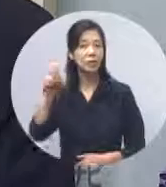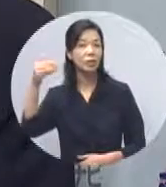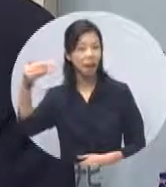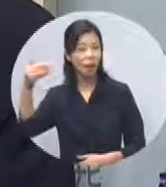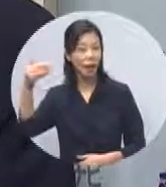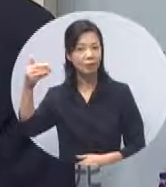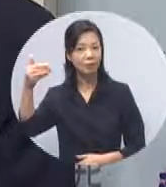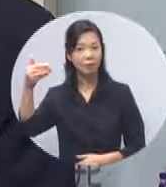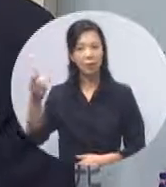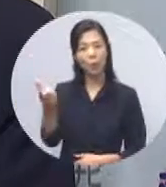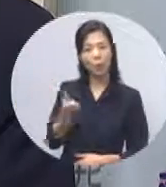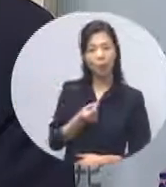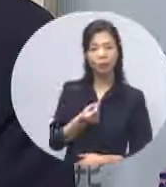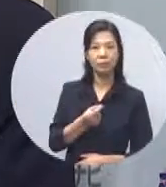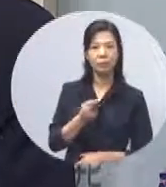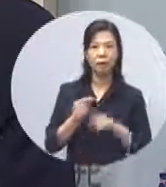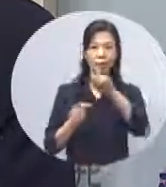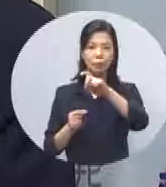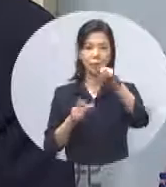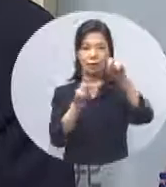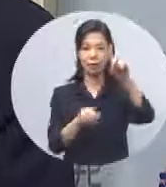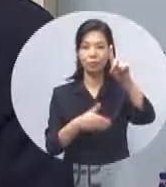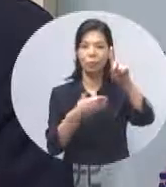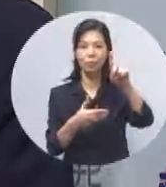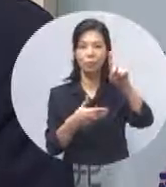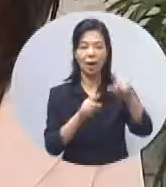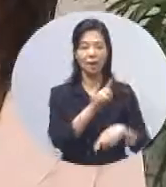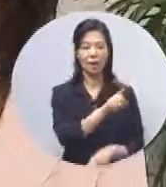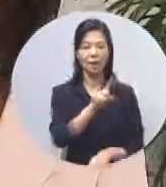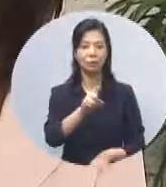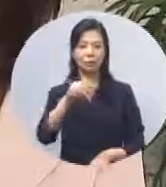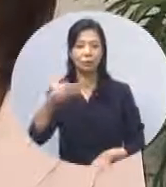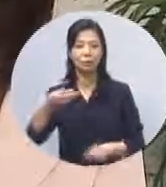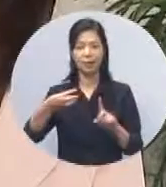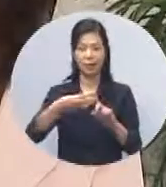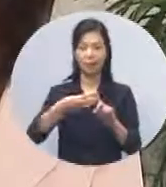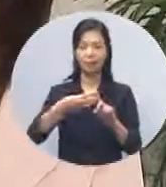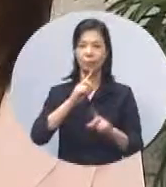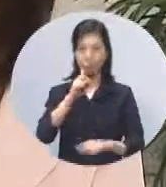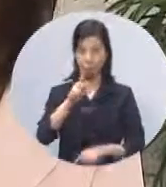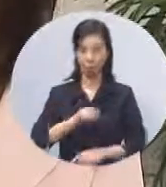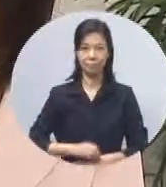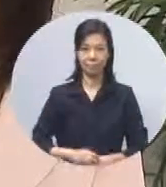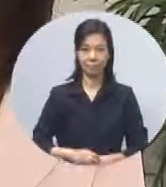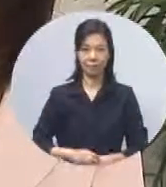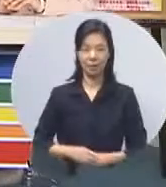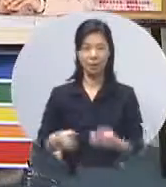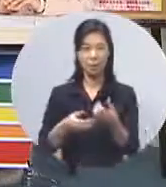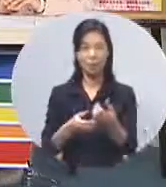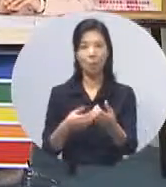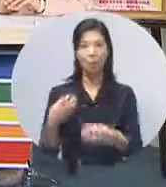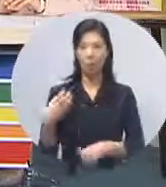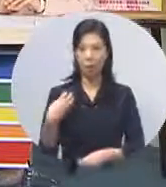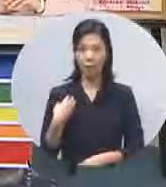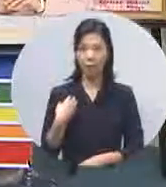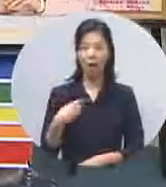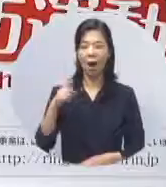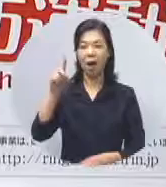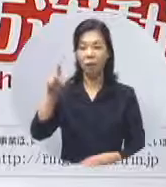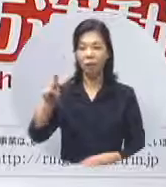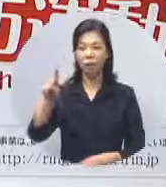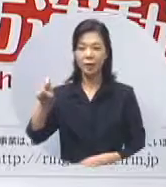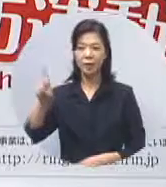で11月9日が119番の日となっています。消防ではこの11月9日から1週